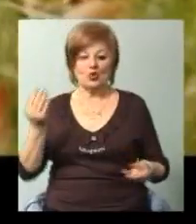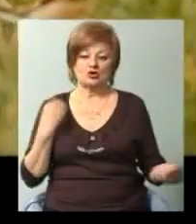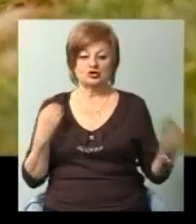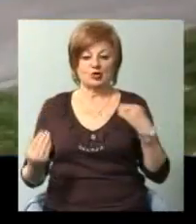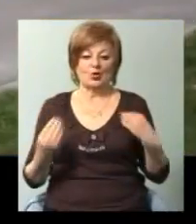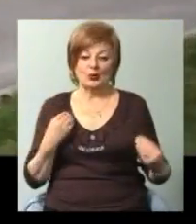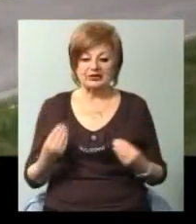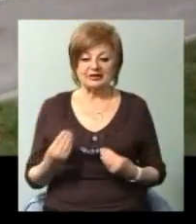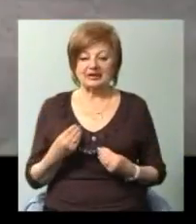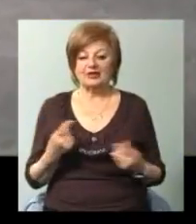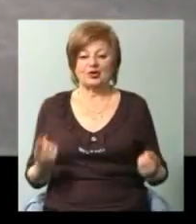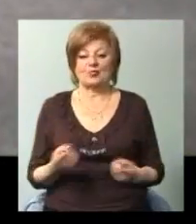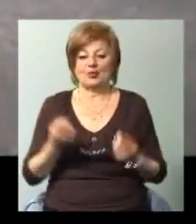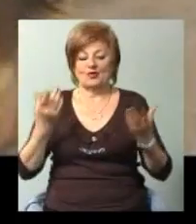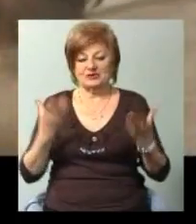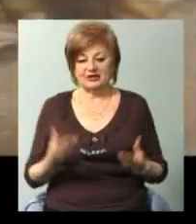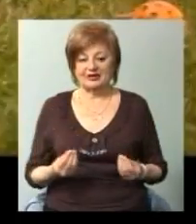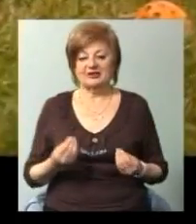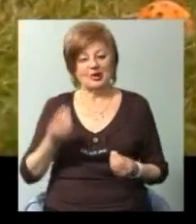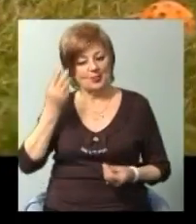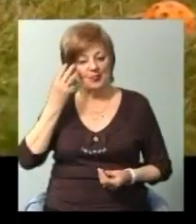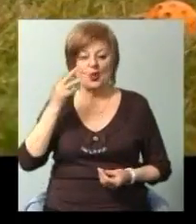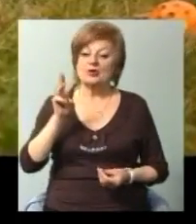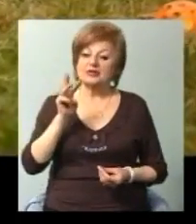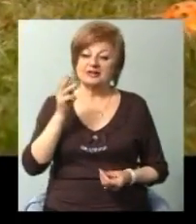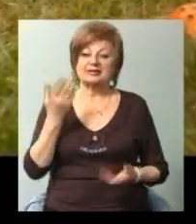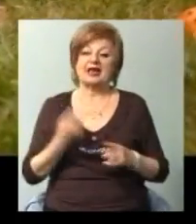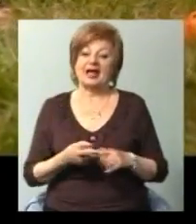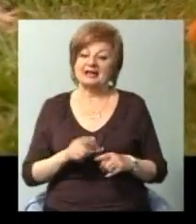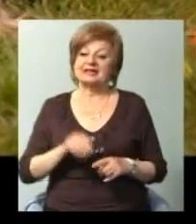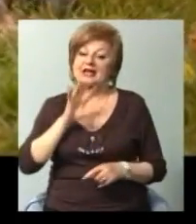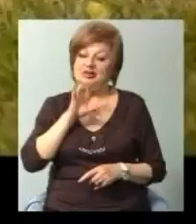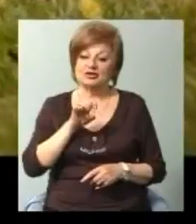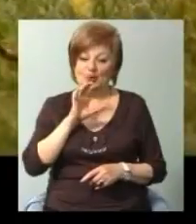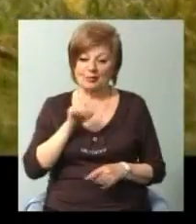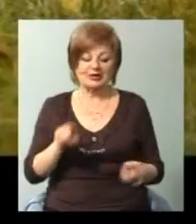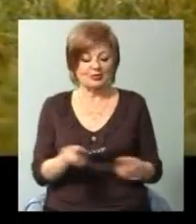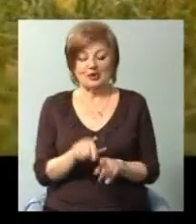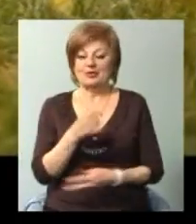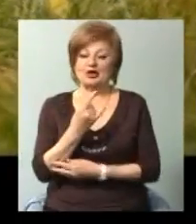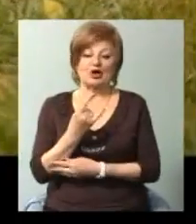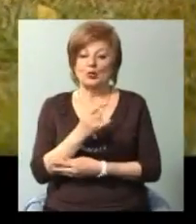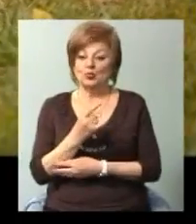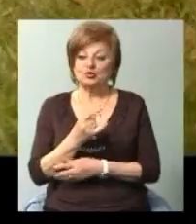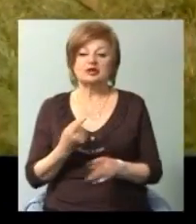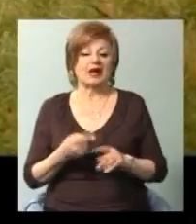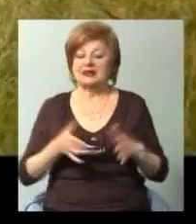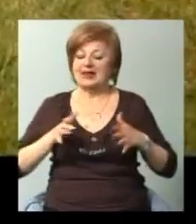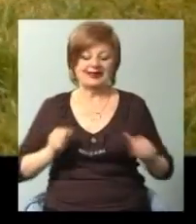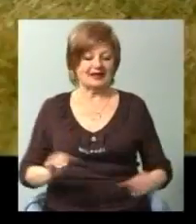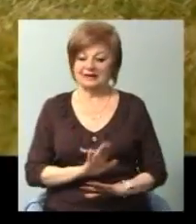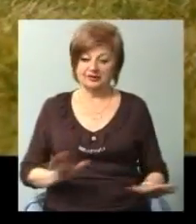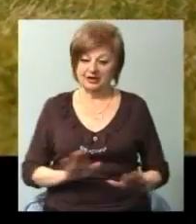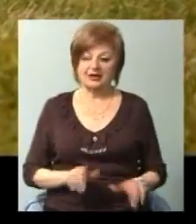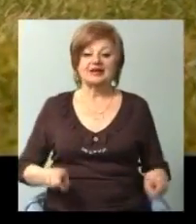у повсякденному житті кошлатих модниць. Йоркширський тер'єр – наче іграшка, яка ніколи не набридає.